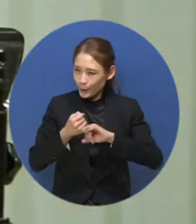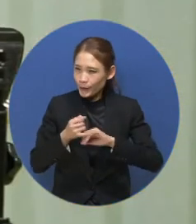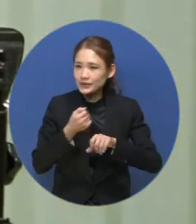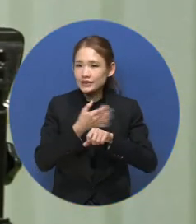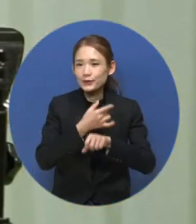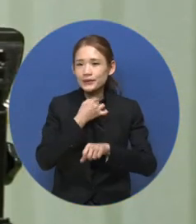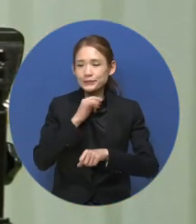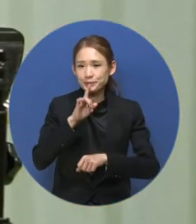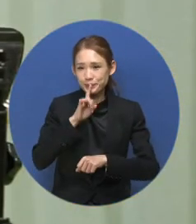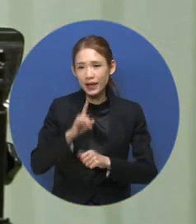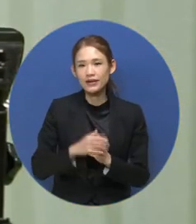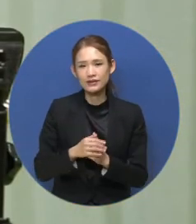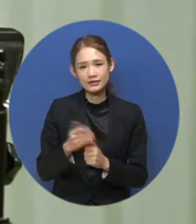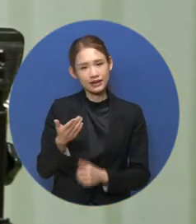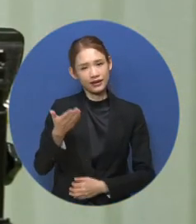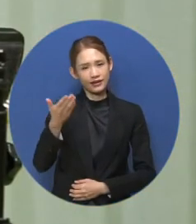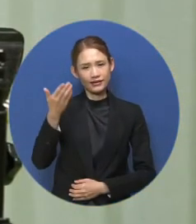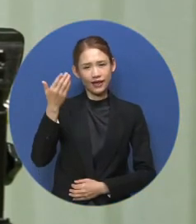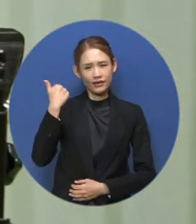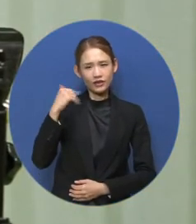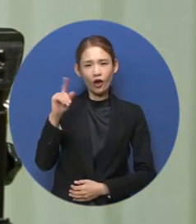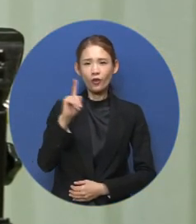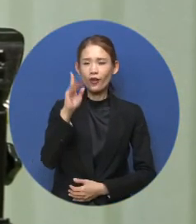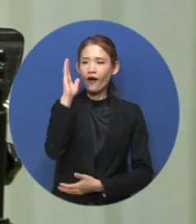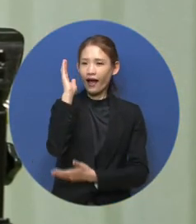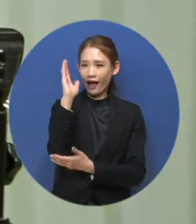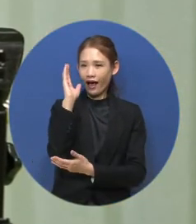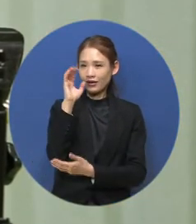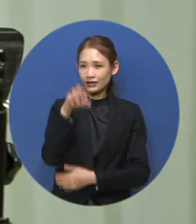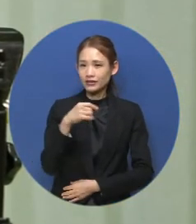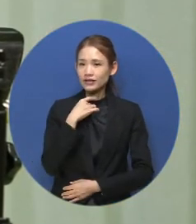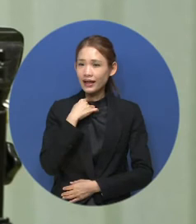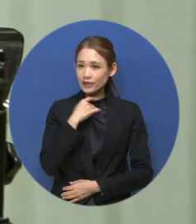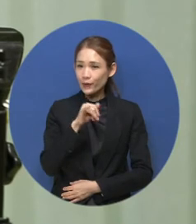제가 이런 말씀을 예전에 어떤 공간에서 했는데요.